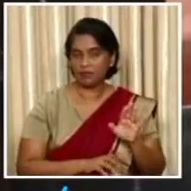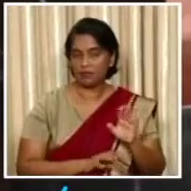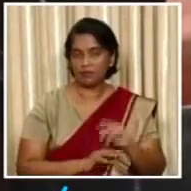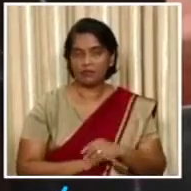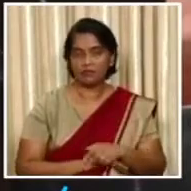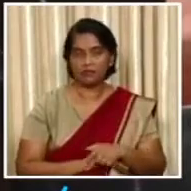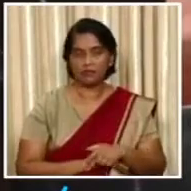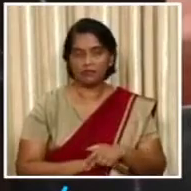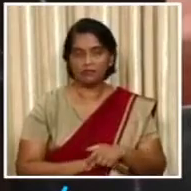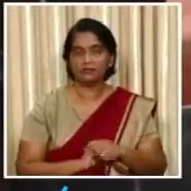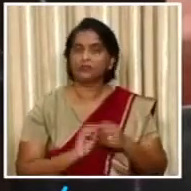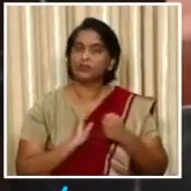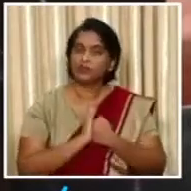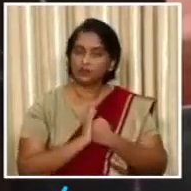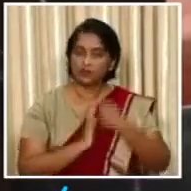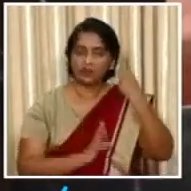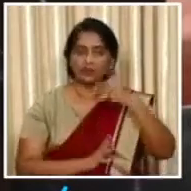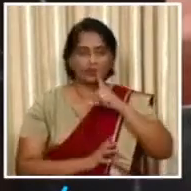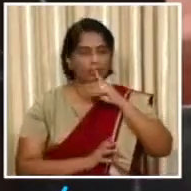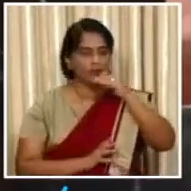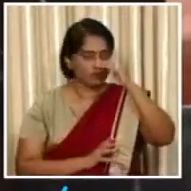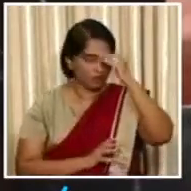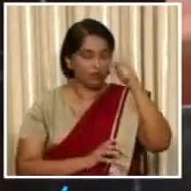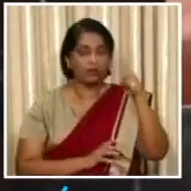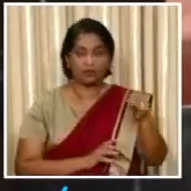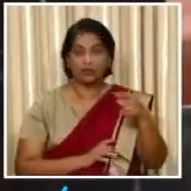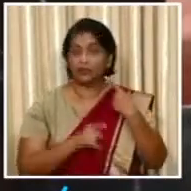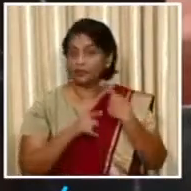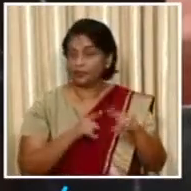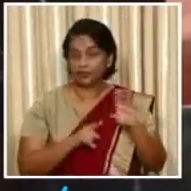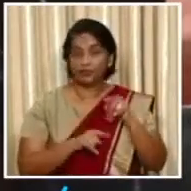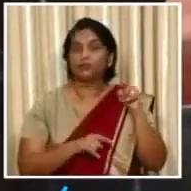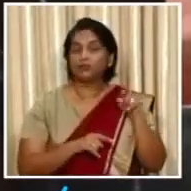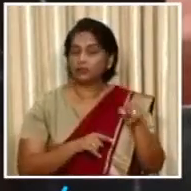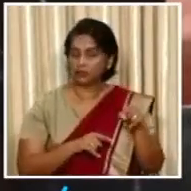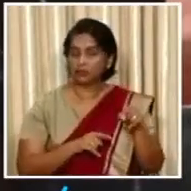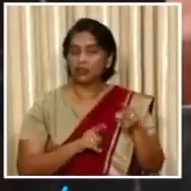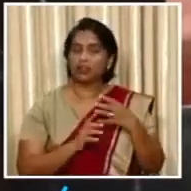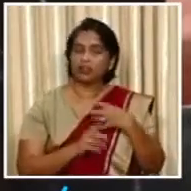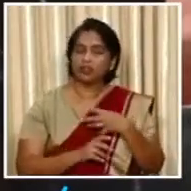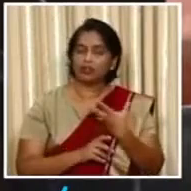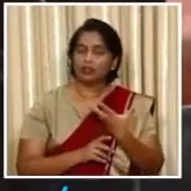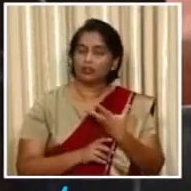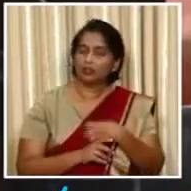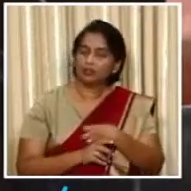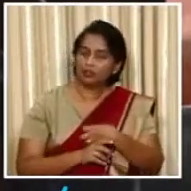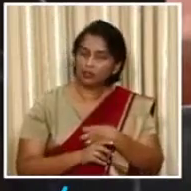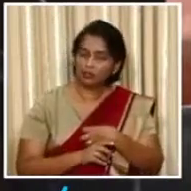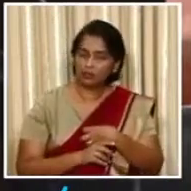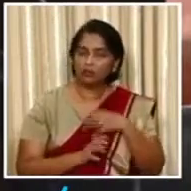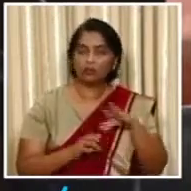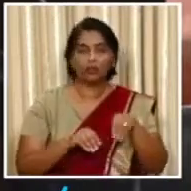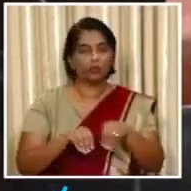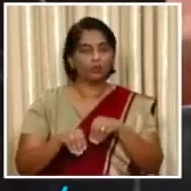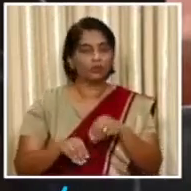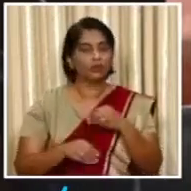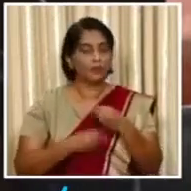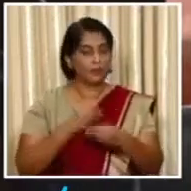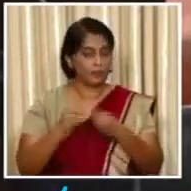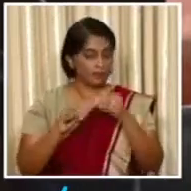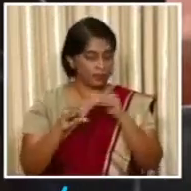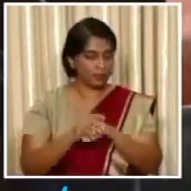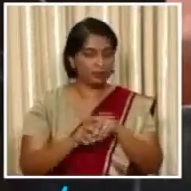கௌரவ பிரதி சபாநாயகர் அவர்களே, ஏழை விவசாயிகளுக்கும் அந்த உற்பத்தி செலவு அதிகரித்திருக்கின்றது.